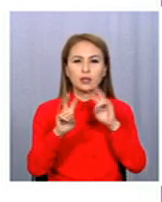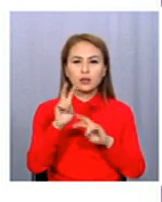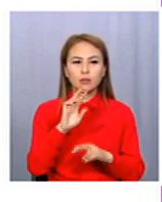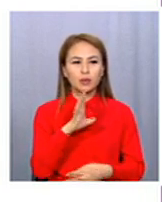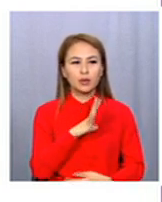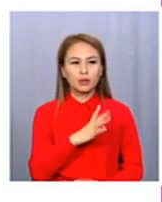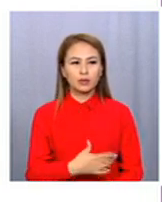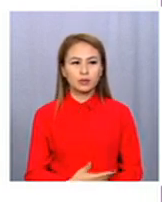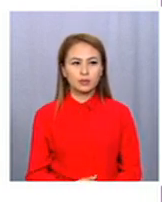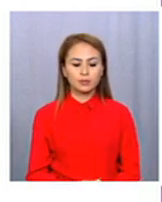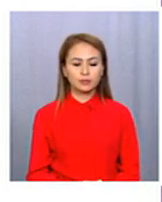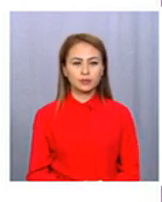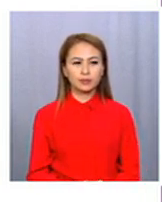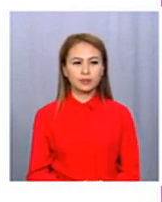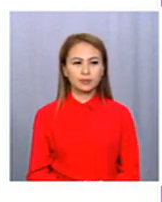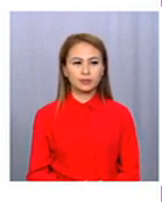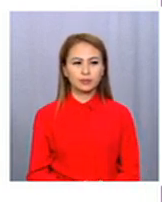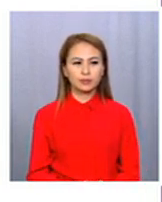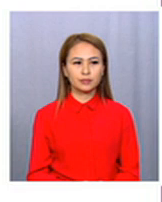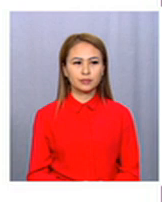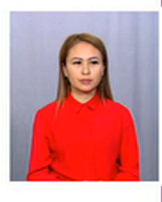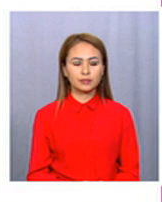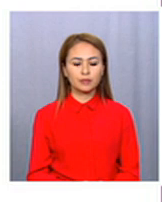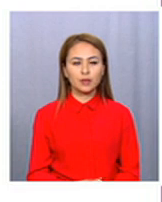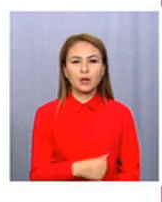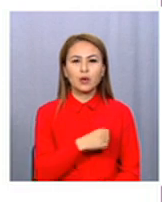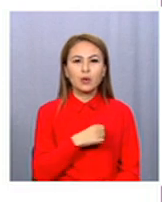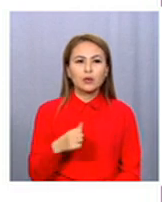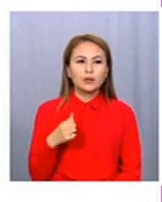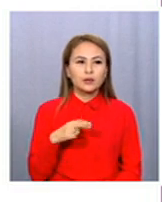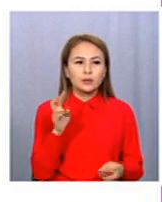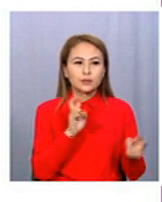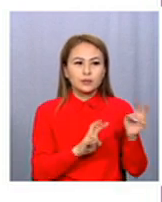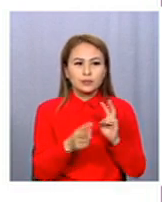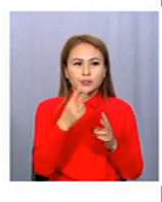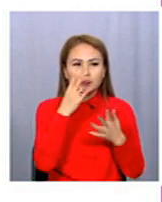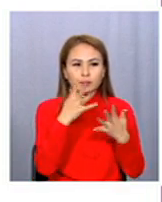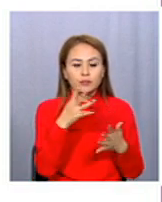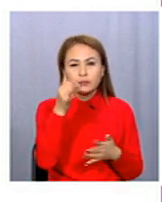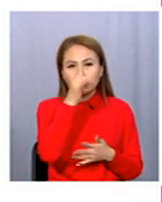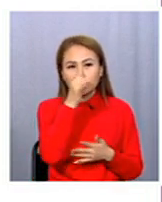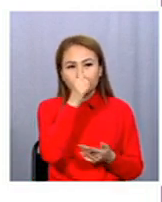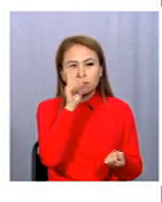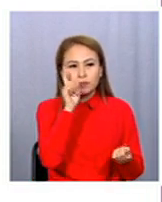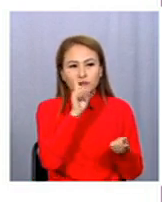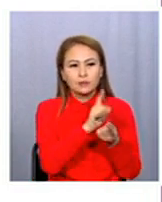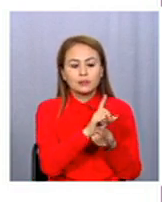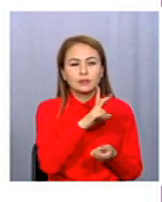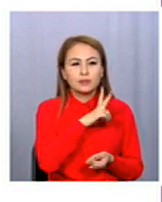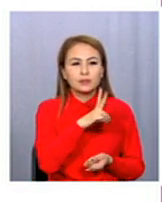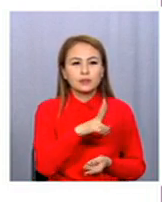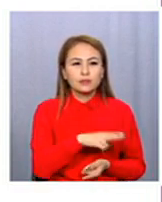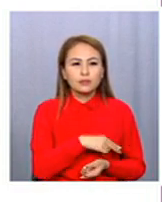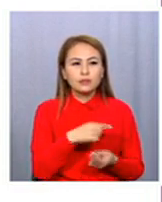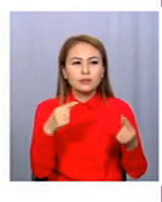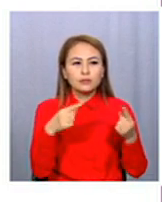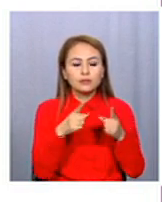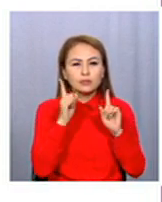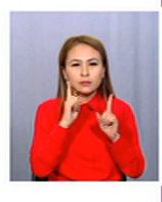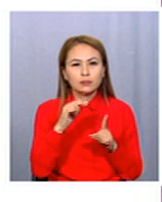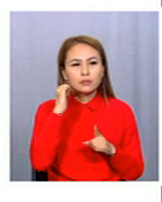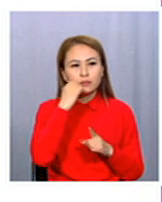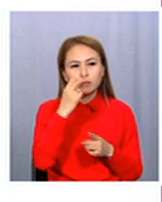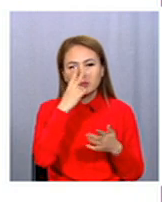іздегені баяндалады. Өзі іздеген бейнені кездестіре алмай, қыздарына нағыз